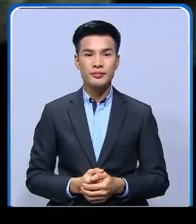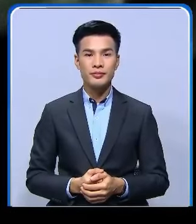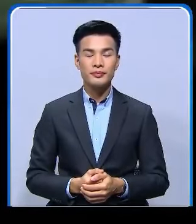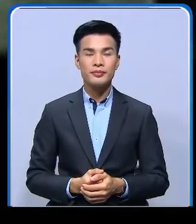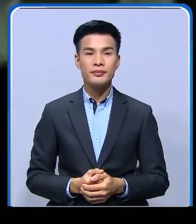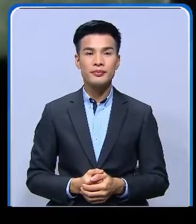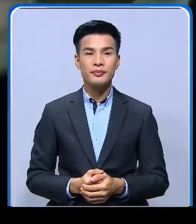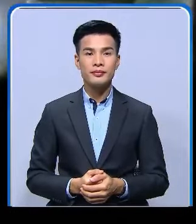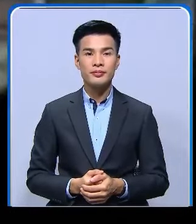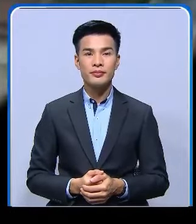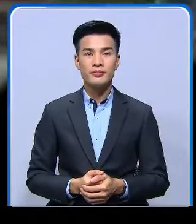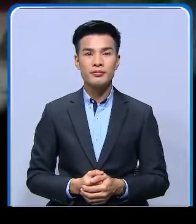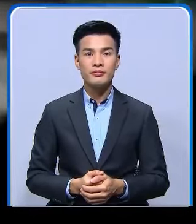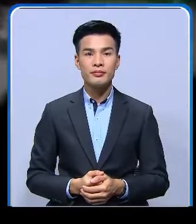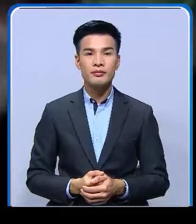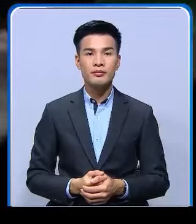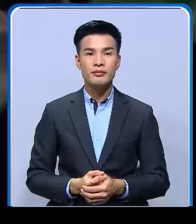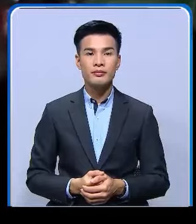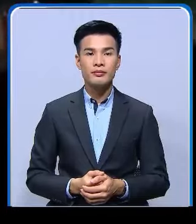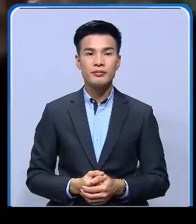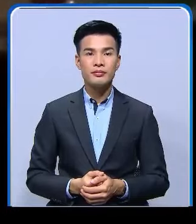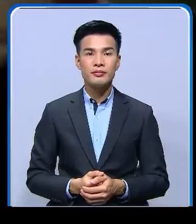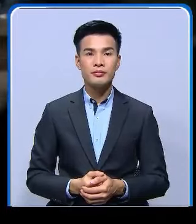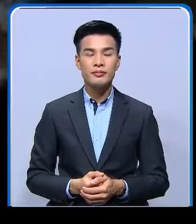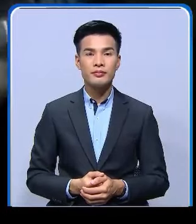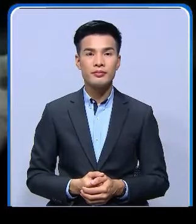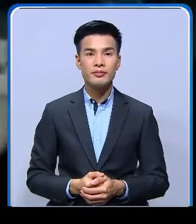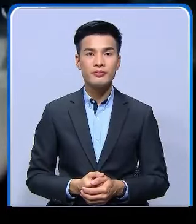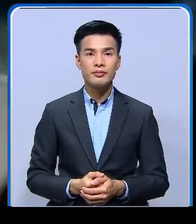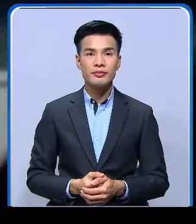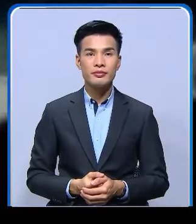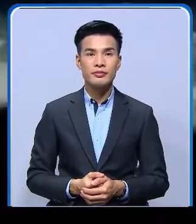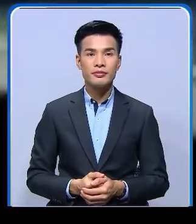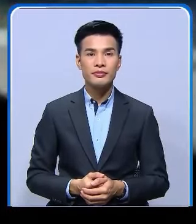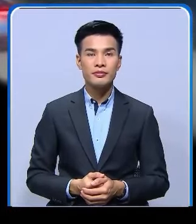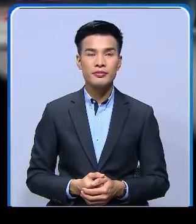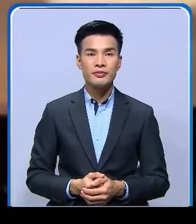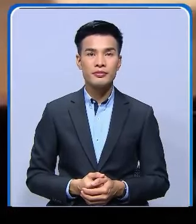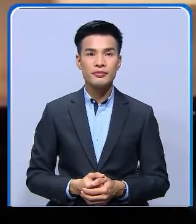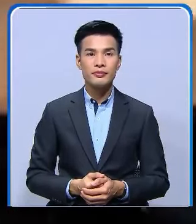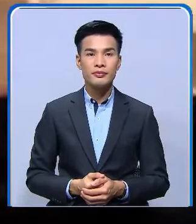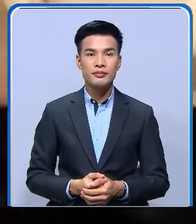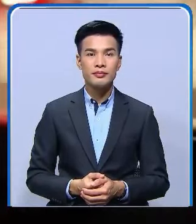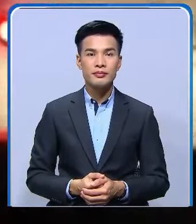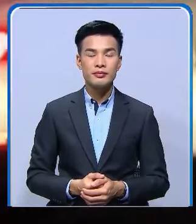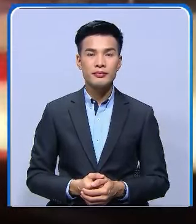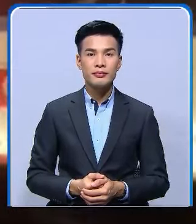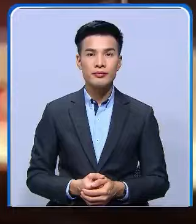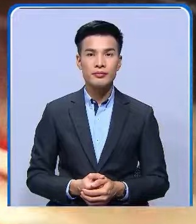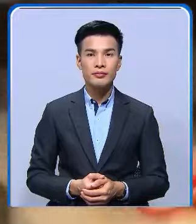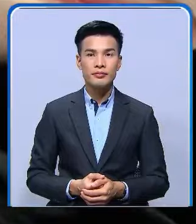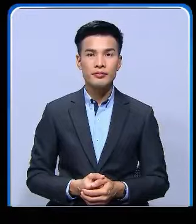ะพร้อมนะเดี๋ยวเข้าเลี้ยวซ้ายนะเลี้ยวซ้าย เอาเลย ซ้ายนะเห็นไหมดวงไฟอยู่ข้างหน้าดวงไฟอยู่ข้างหน้าที่ผ่านมา